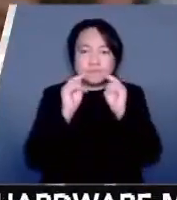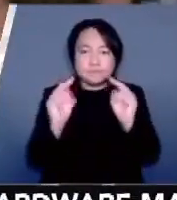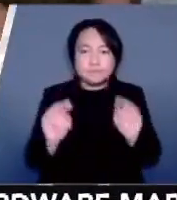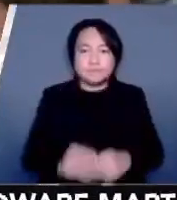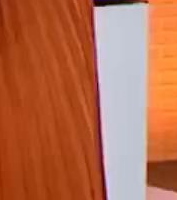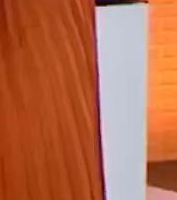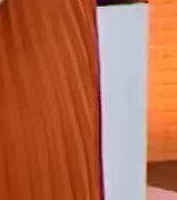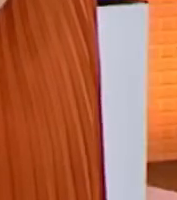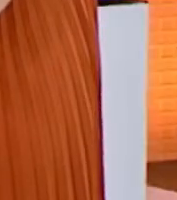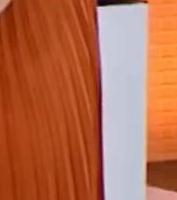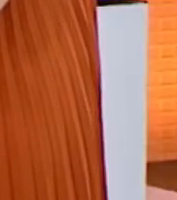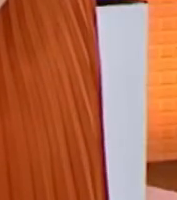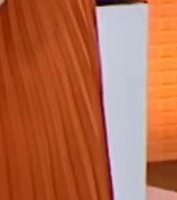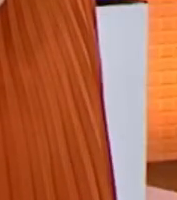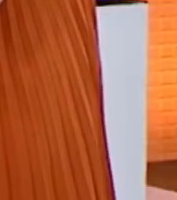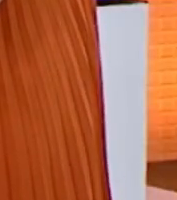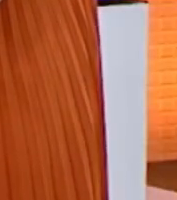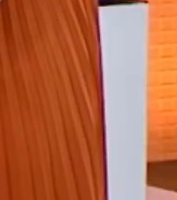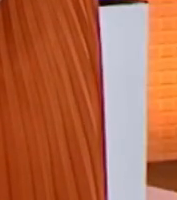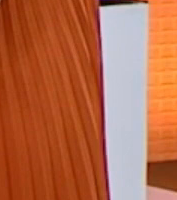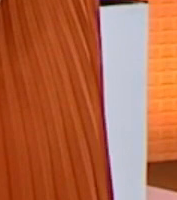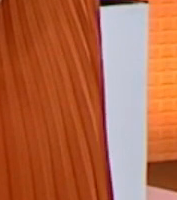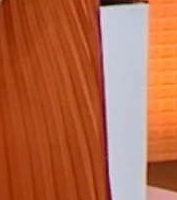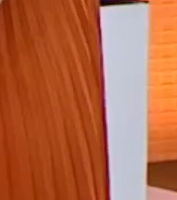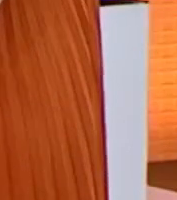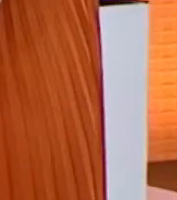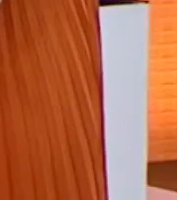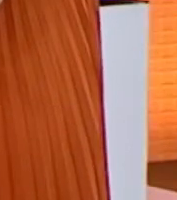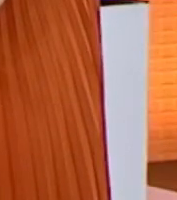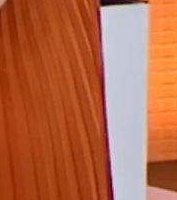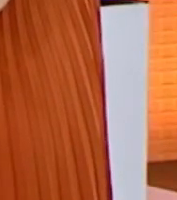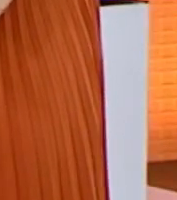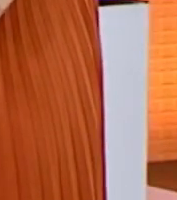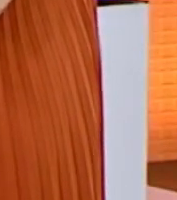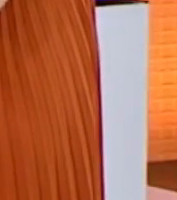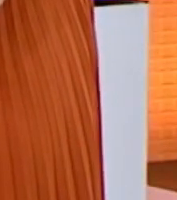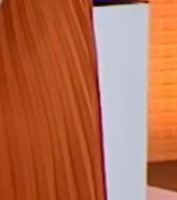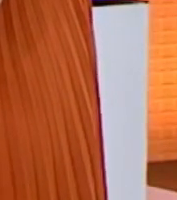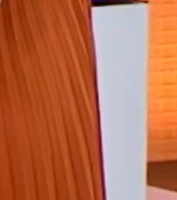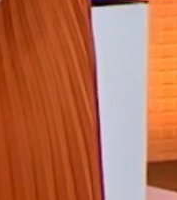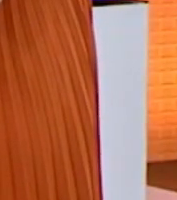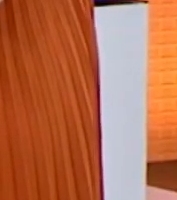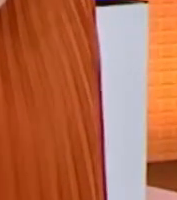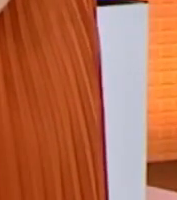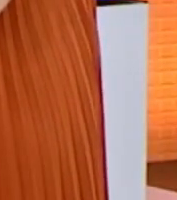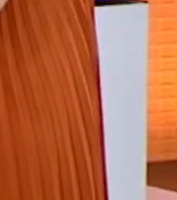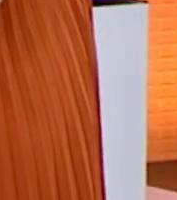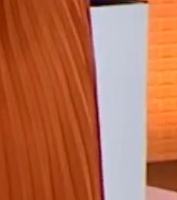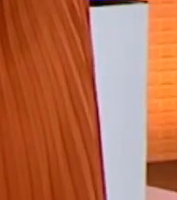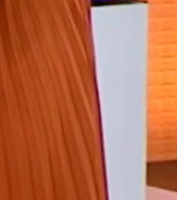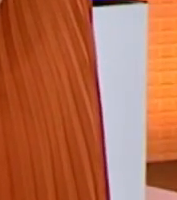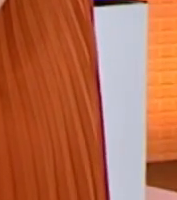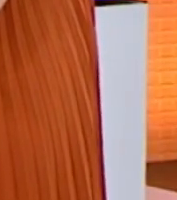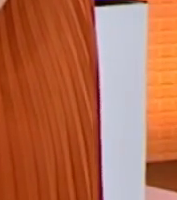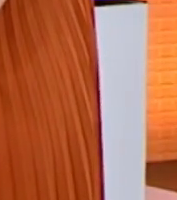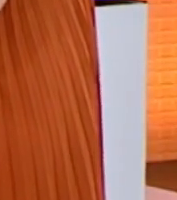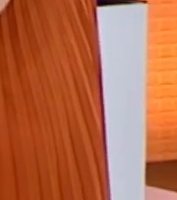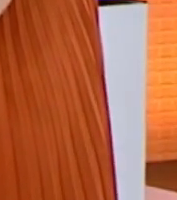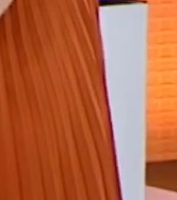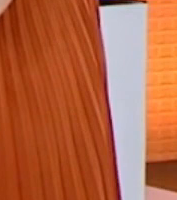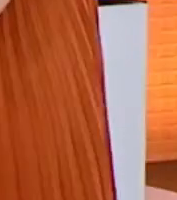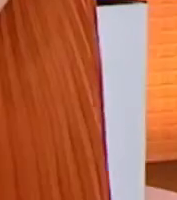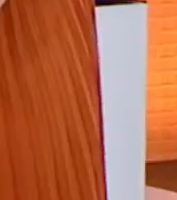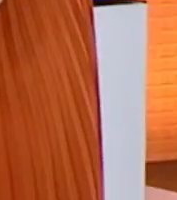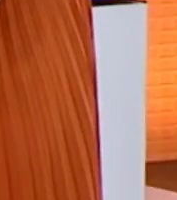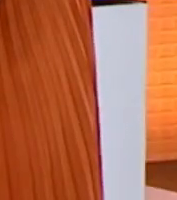news mga kapuso para ka sa mga balita magsubscribe sa GMA integrated news sa YouTube sa mga kapus abroad subaybayan niyo